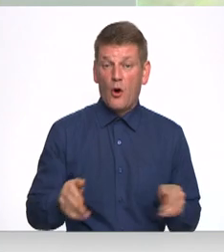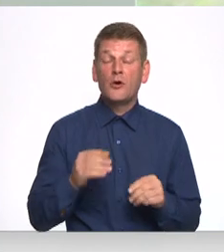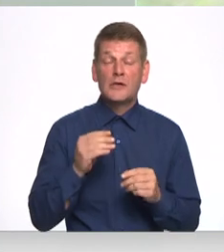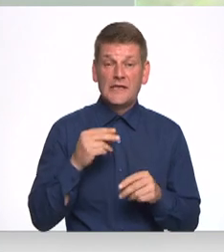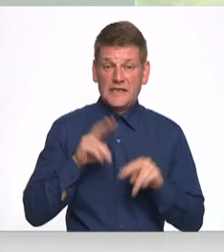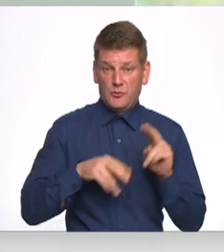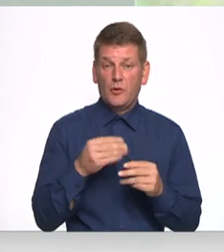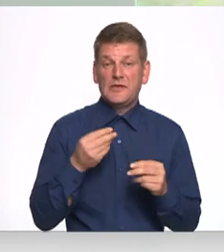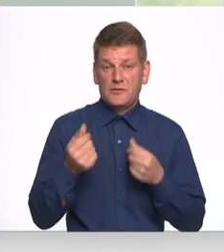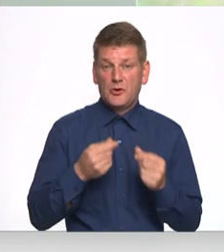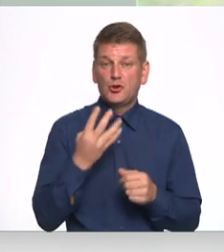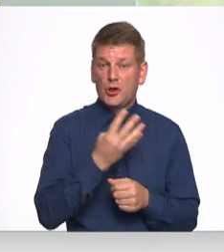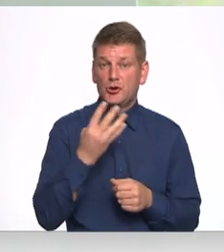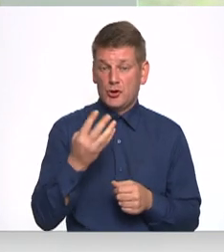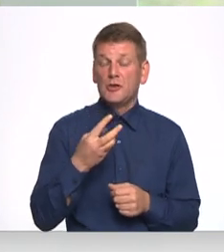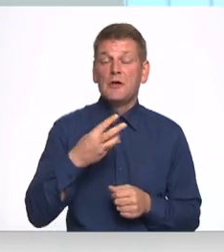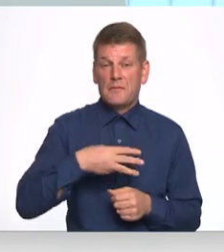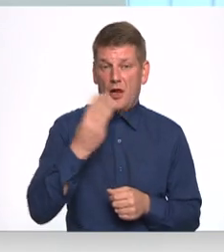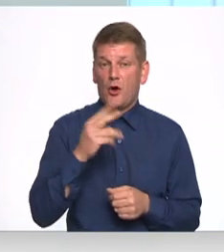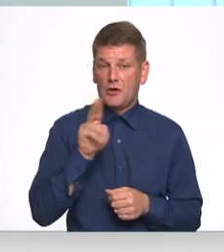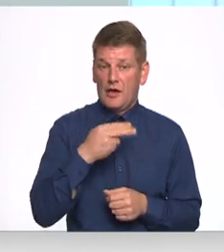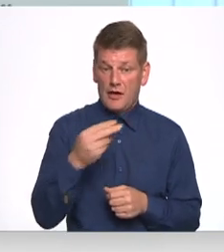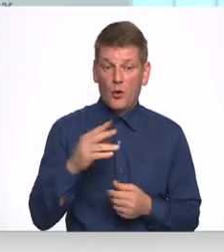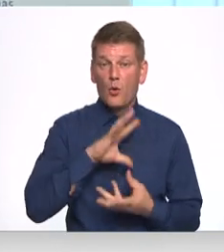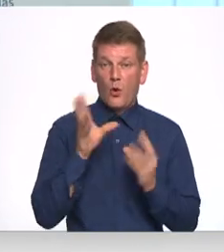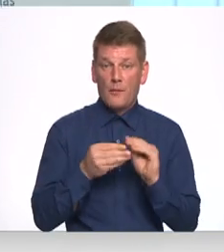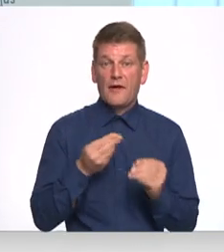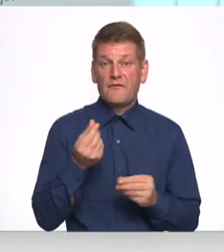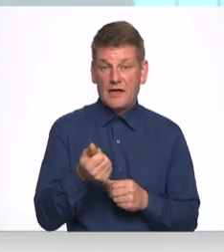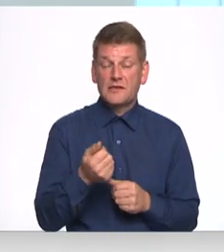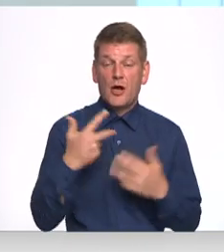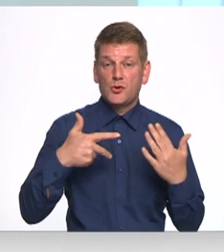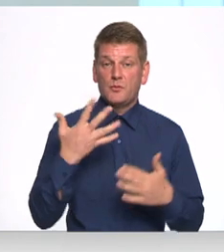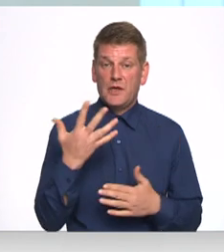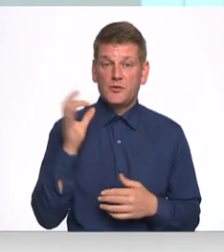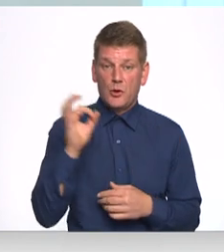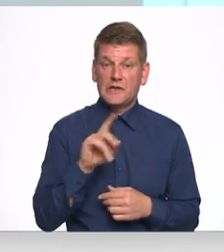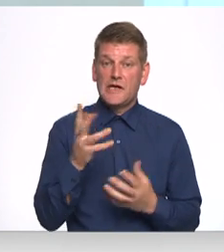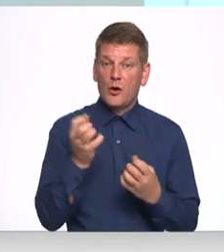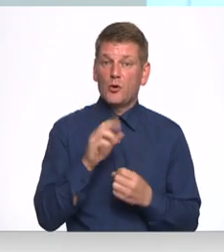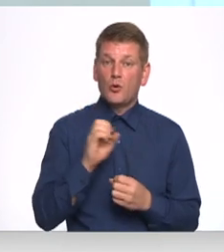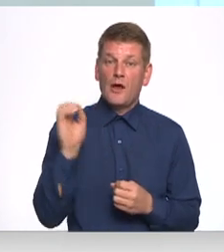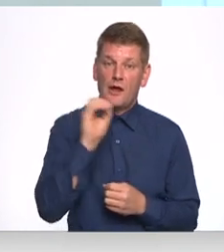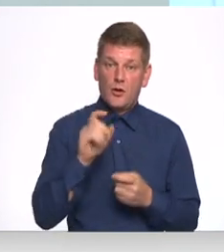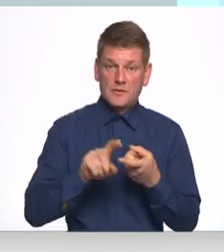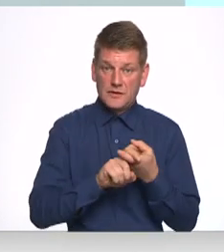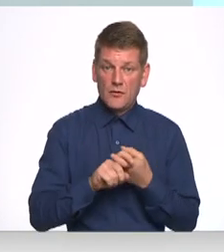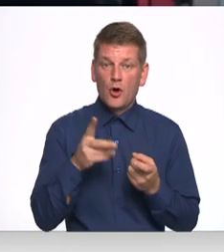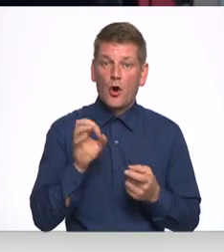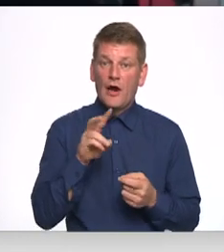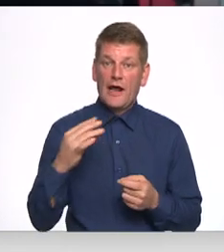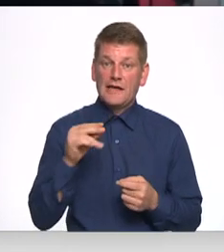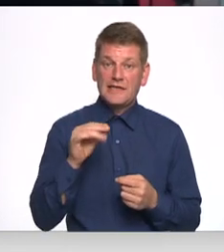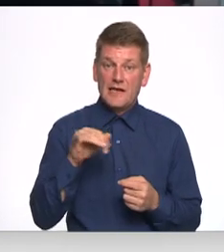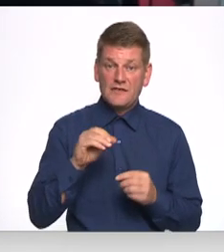izmaksās vairāk nekā 44 miljonus eiro. No kopējā finansējuma 85% ir iegūti no Eiropas Savienības kohēzijas fonda,